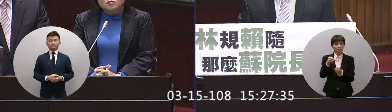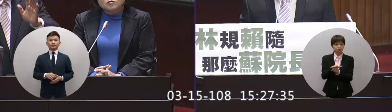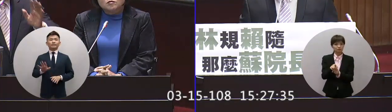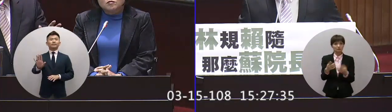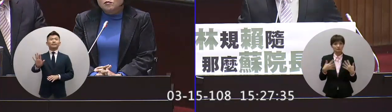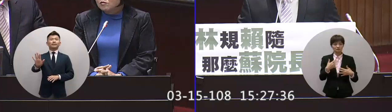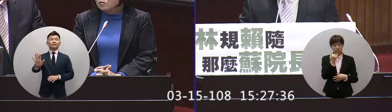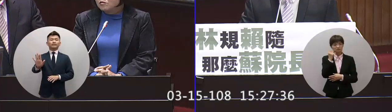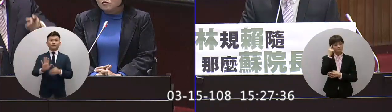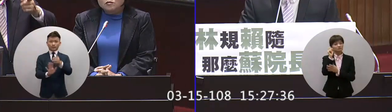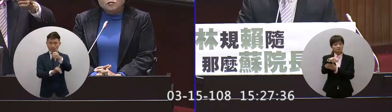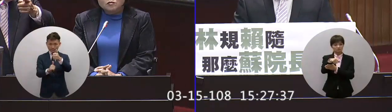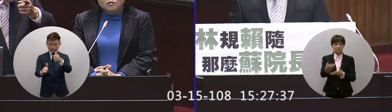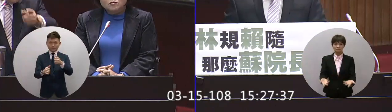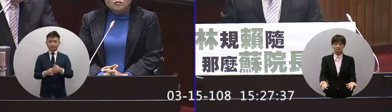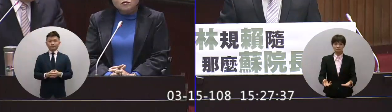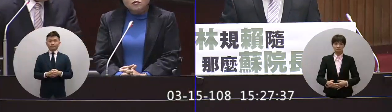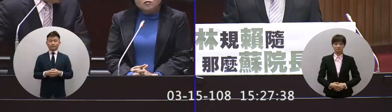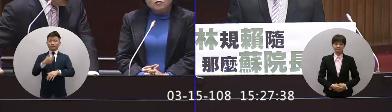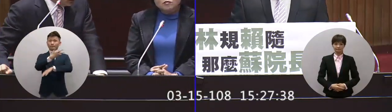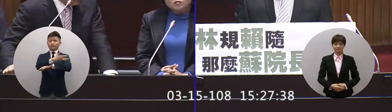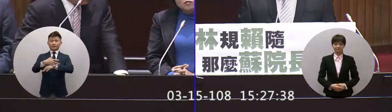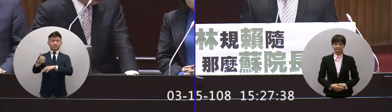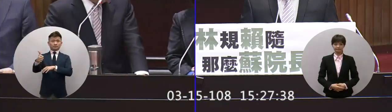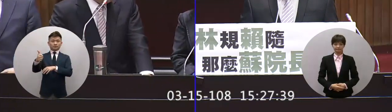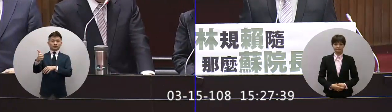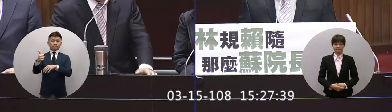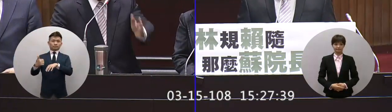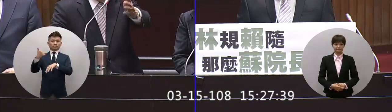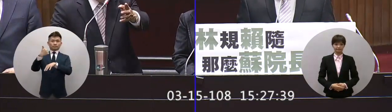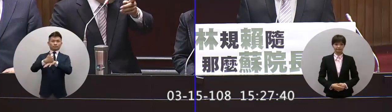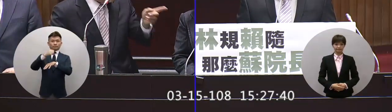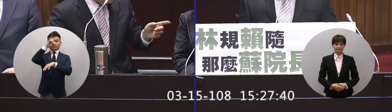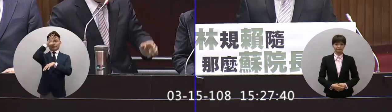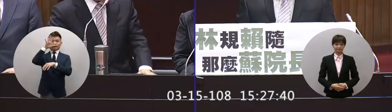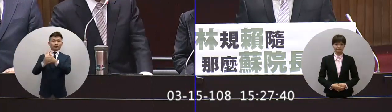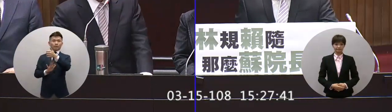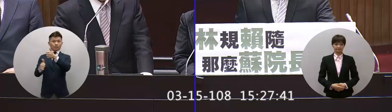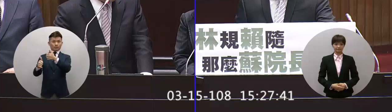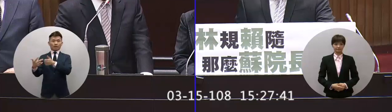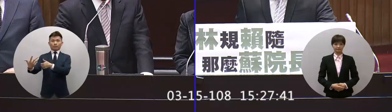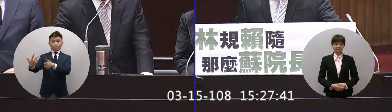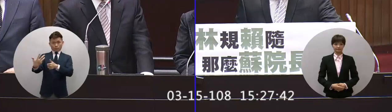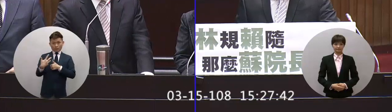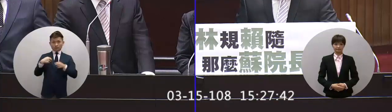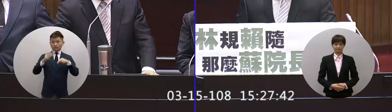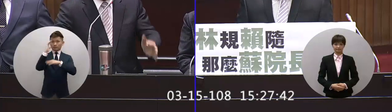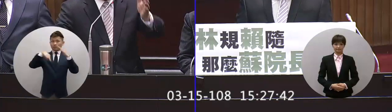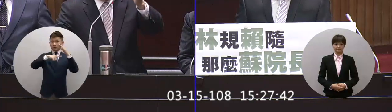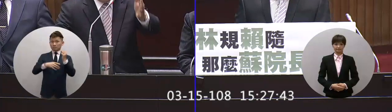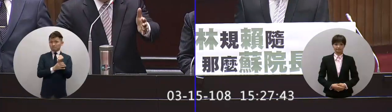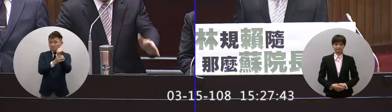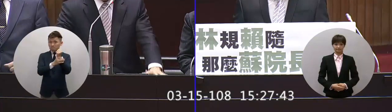不，这个委员这样，这个江委员是执政党的委员呢，他在问的是行政院的态度，所